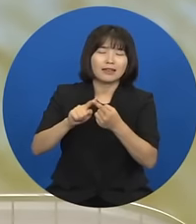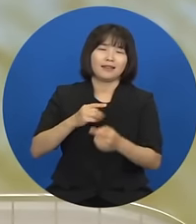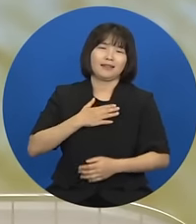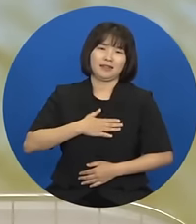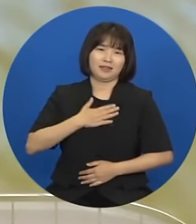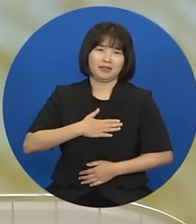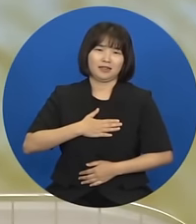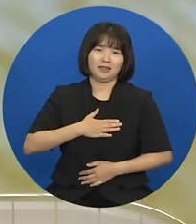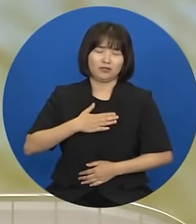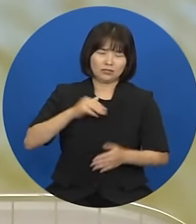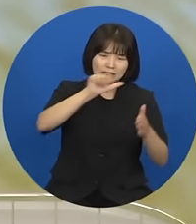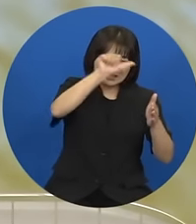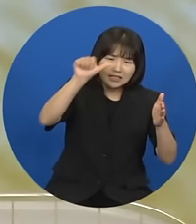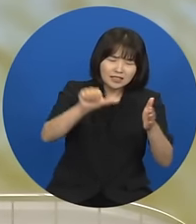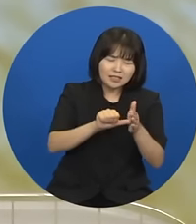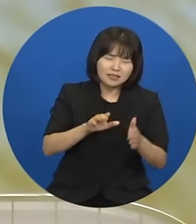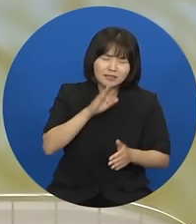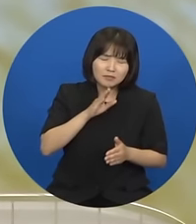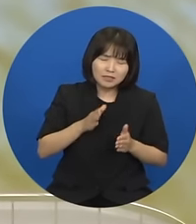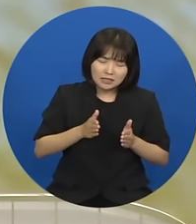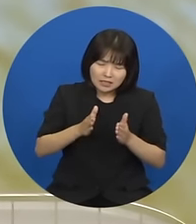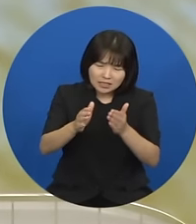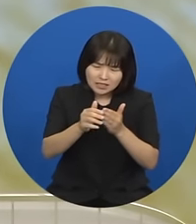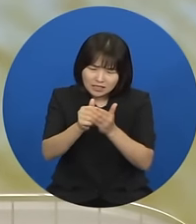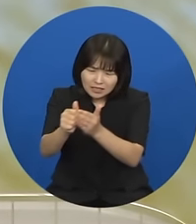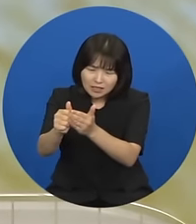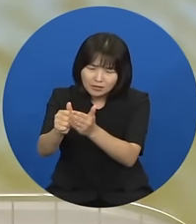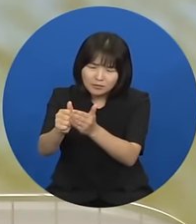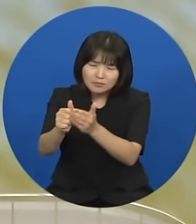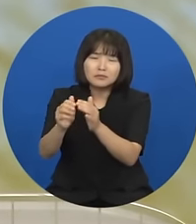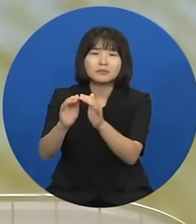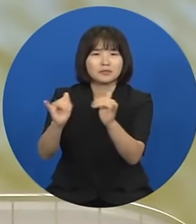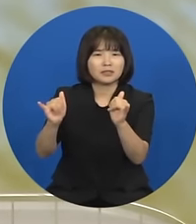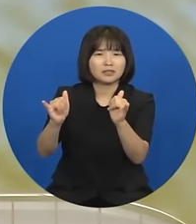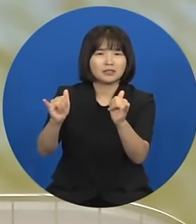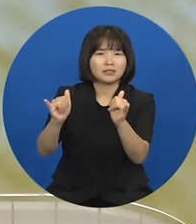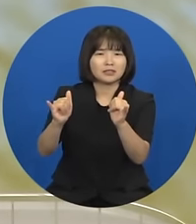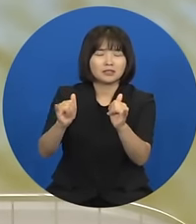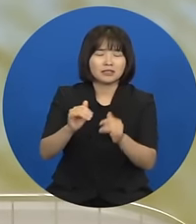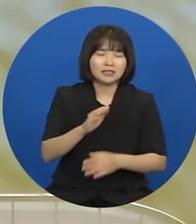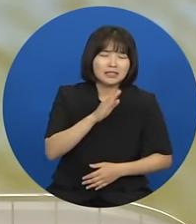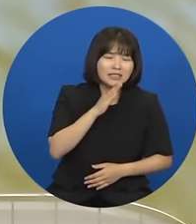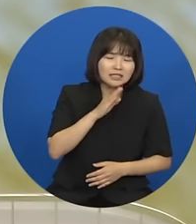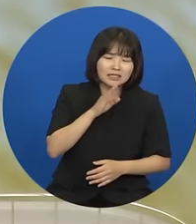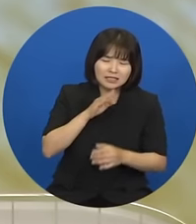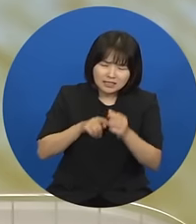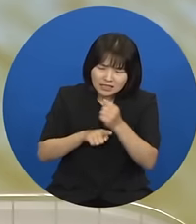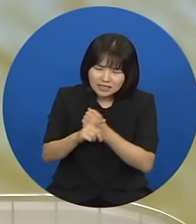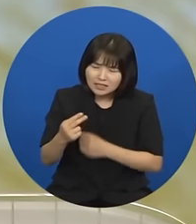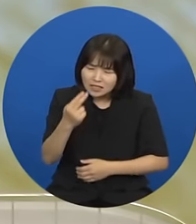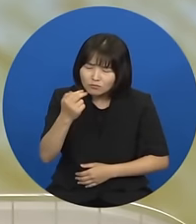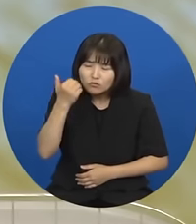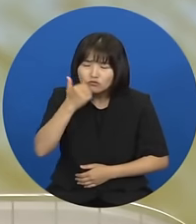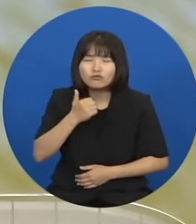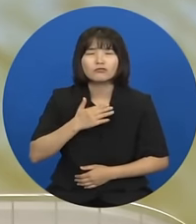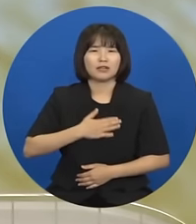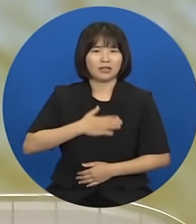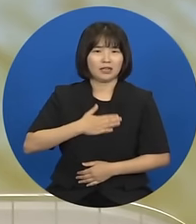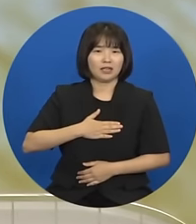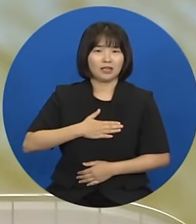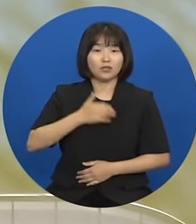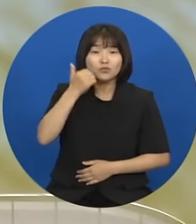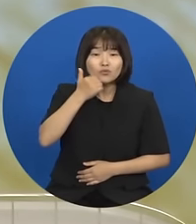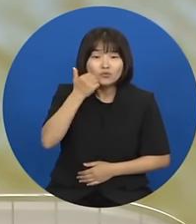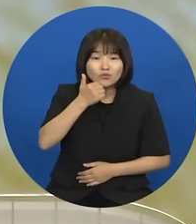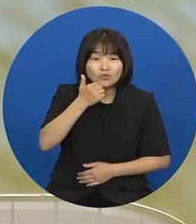인생에 참된 길잡이, 참된 길이요 진리요 생명인 그분을 알잖아요. 그분이